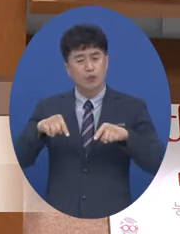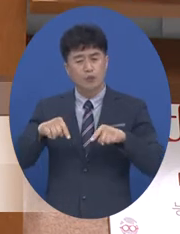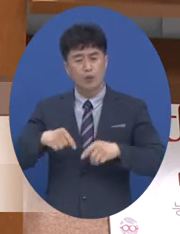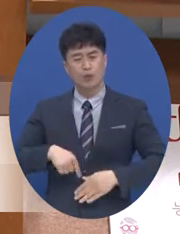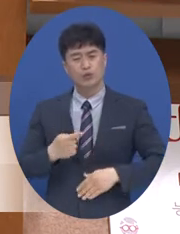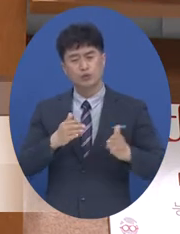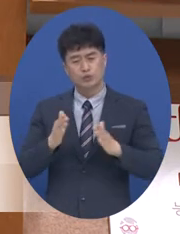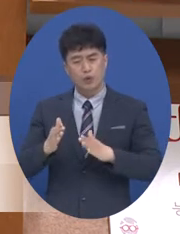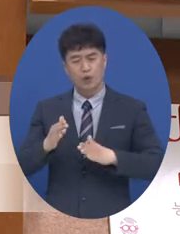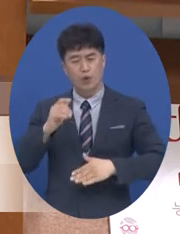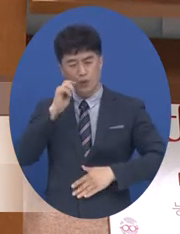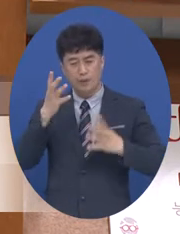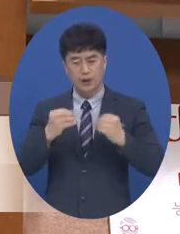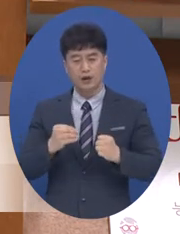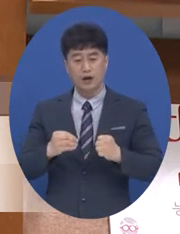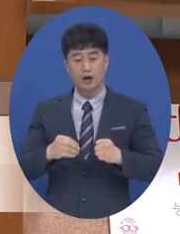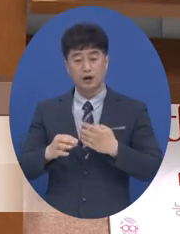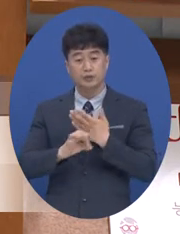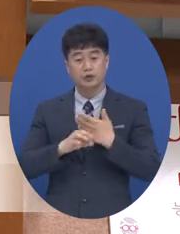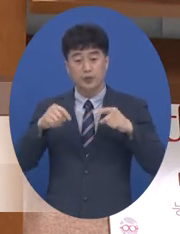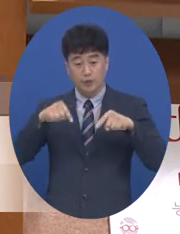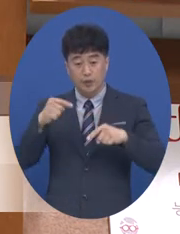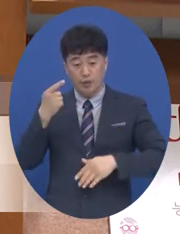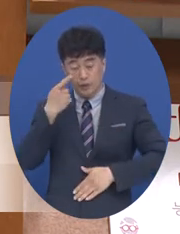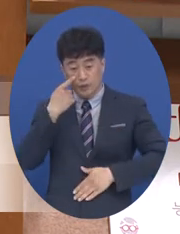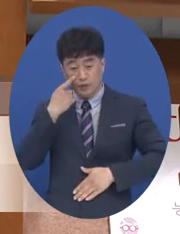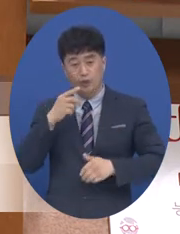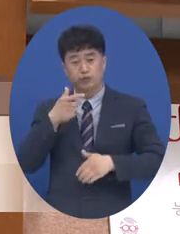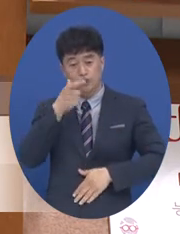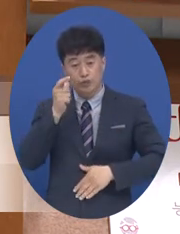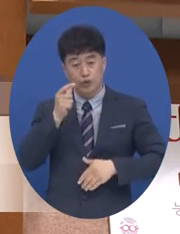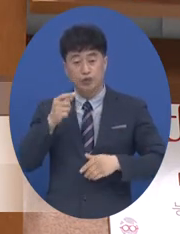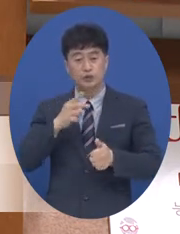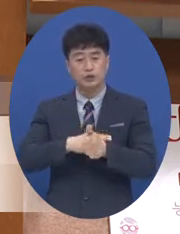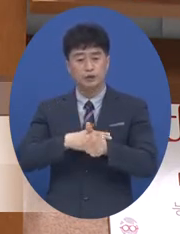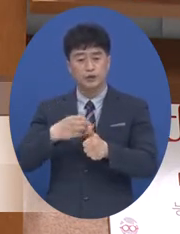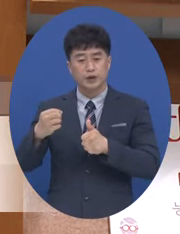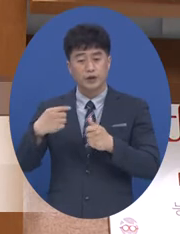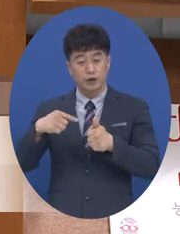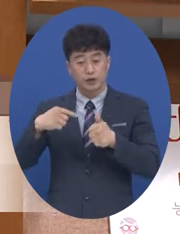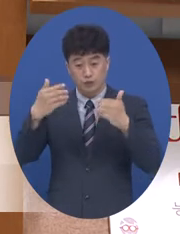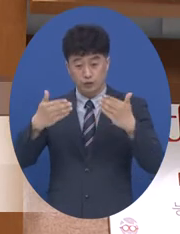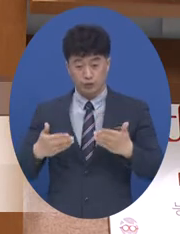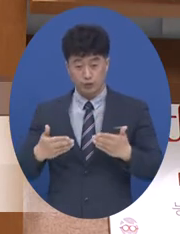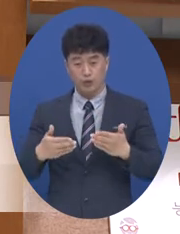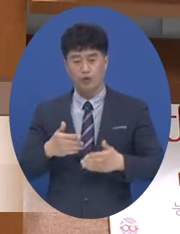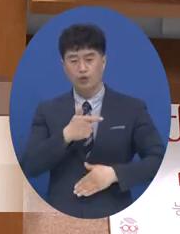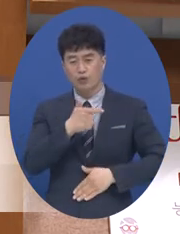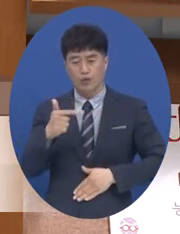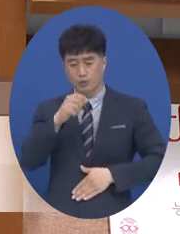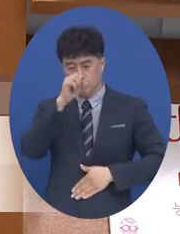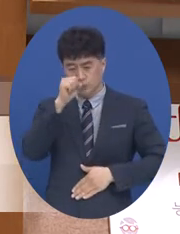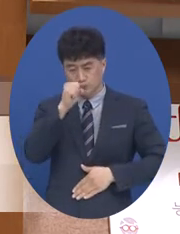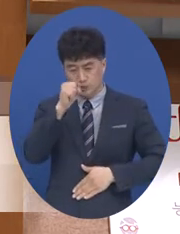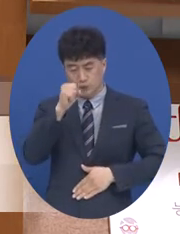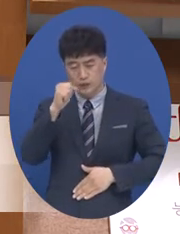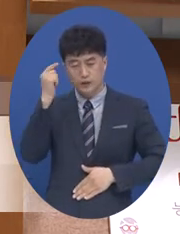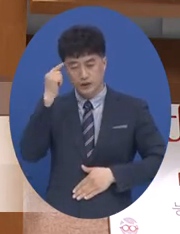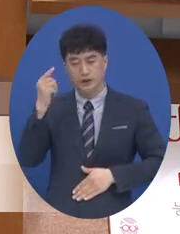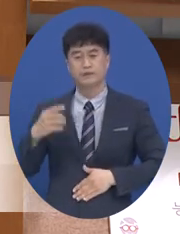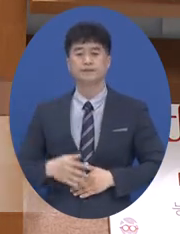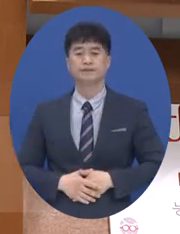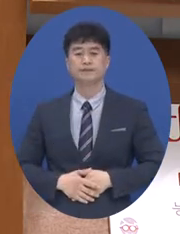모의 면접 보면서 제가 어떤 부분이 부족한지, 그래서 선생님께서 피드백을 또 해주시니까 그 점이 저한테 너무